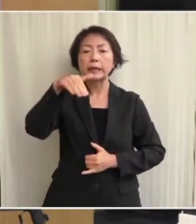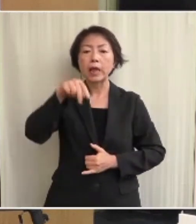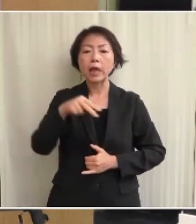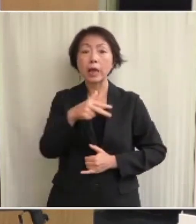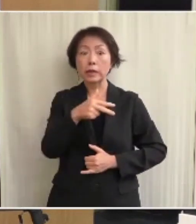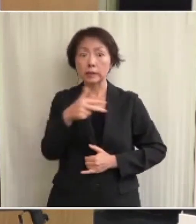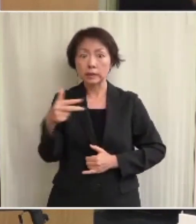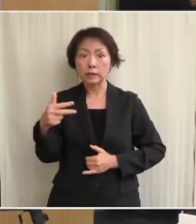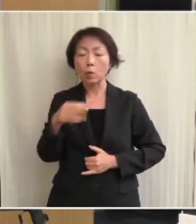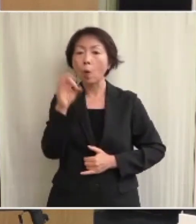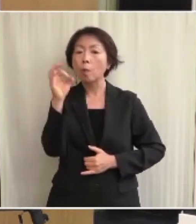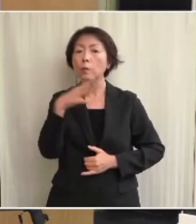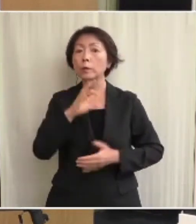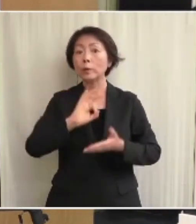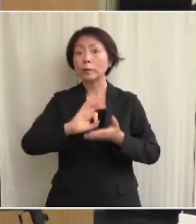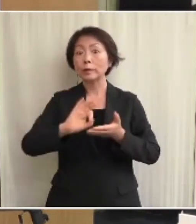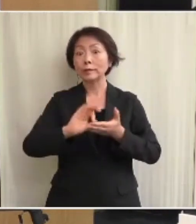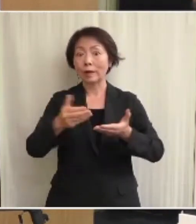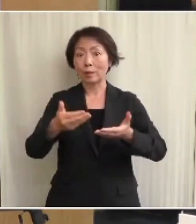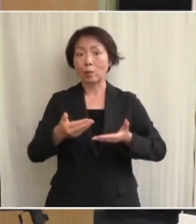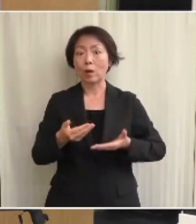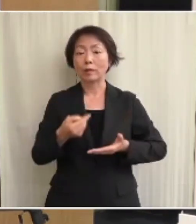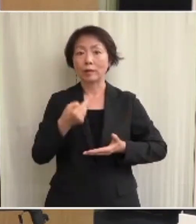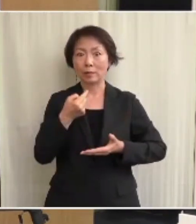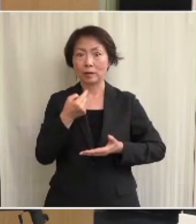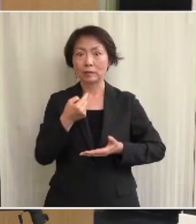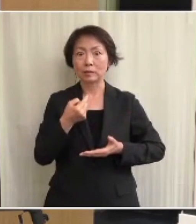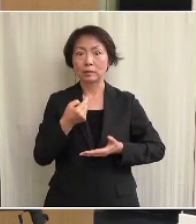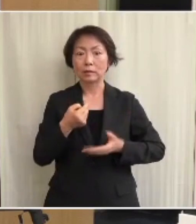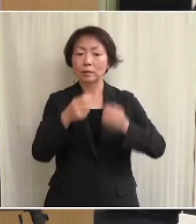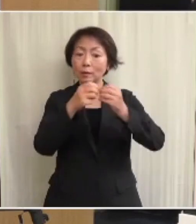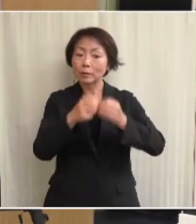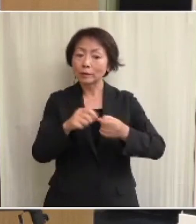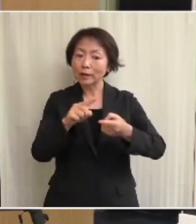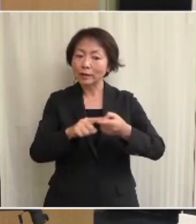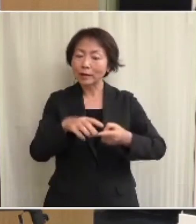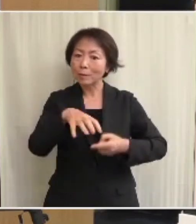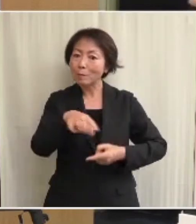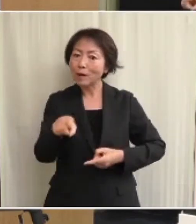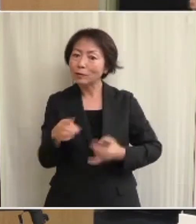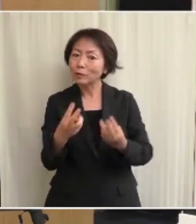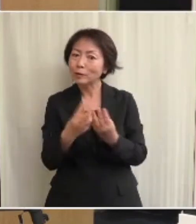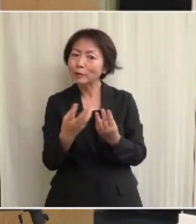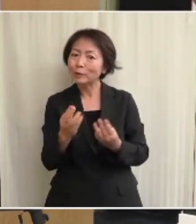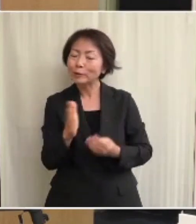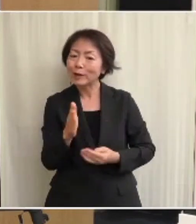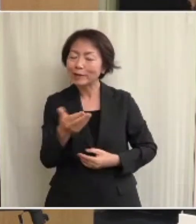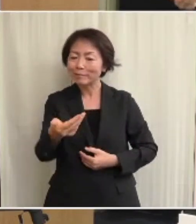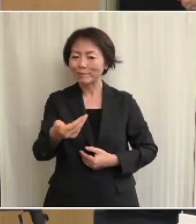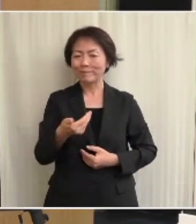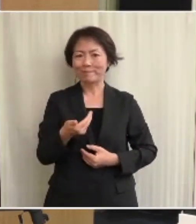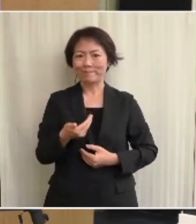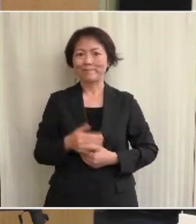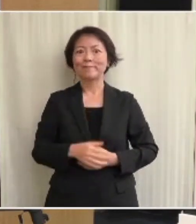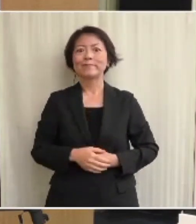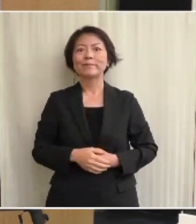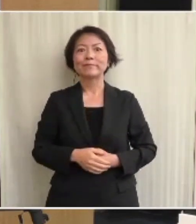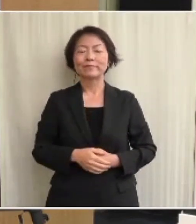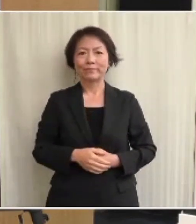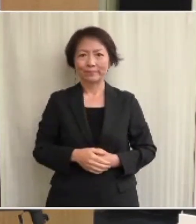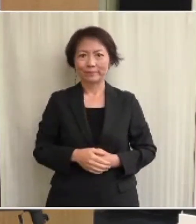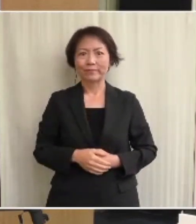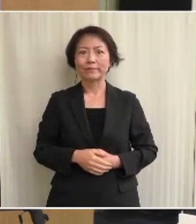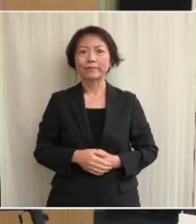。 あ、なるほど。具体的にどこに何箇所ぐらいとかってありますかね。平時から流しているところっていうのは、